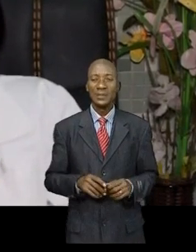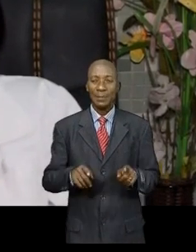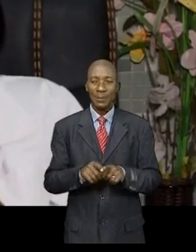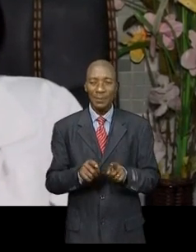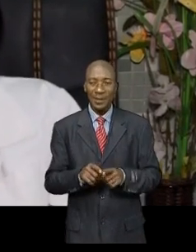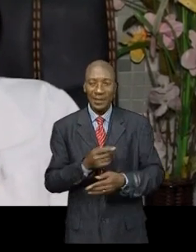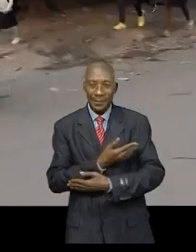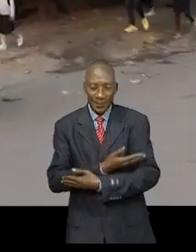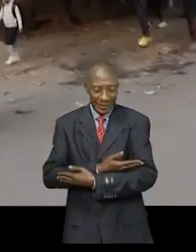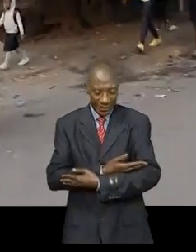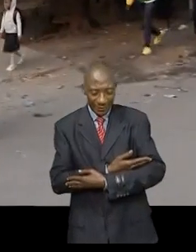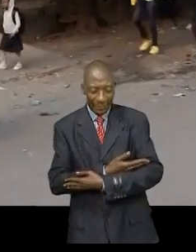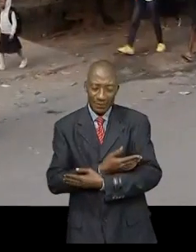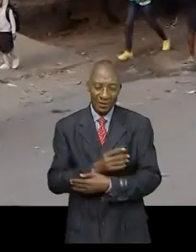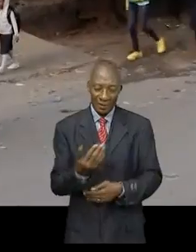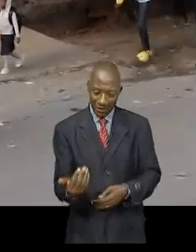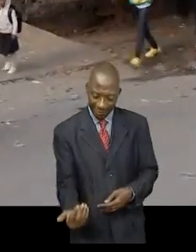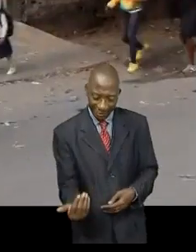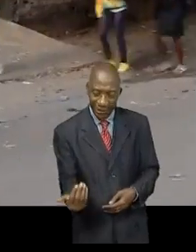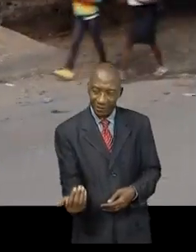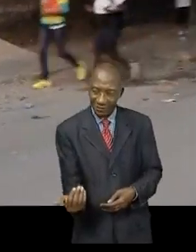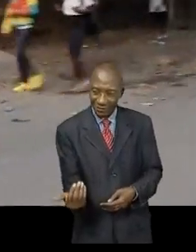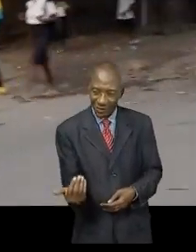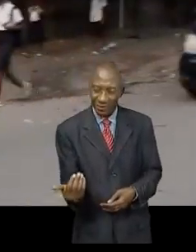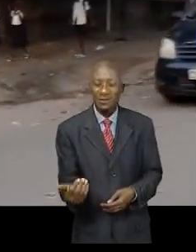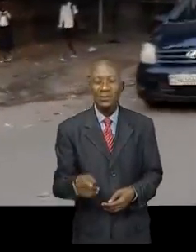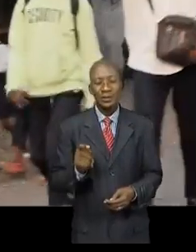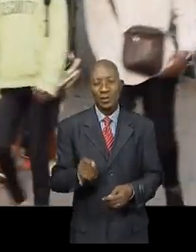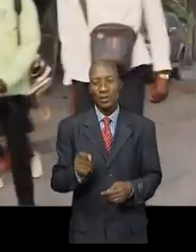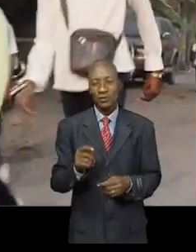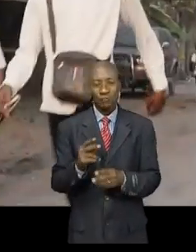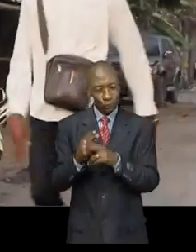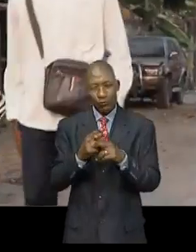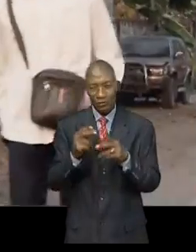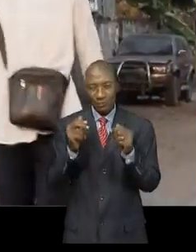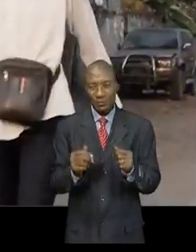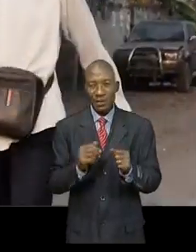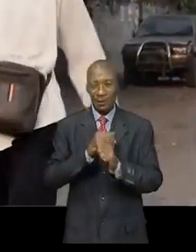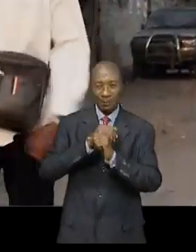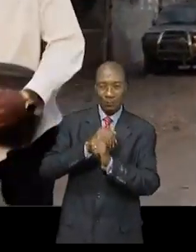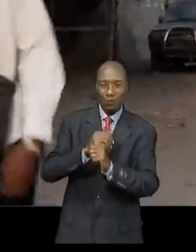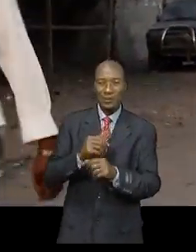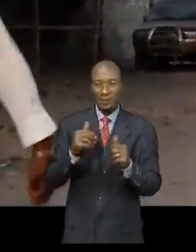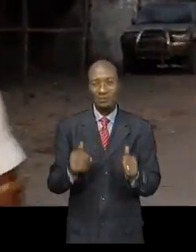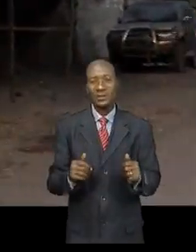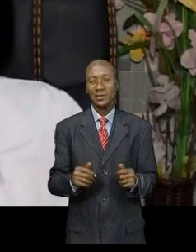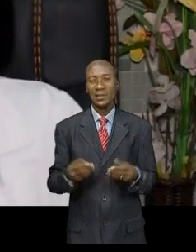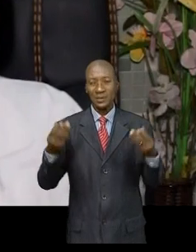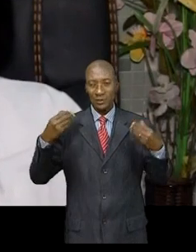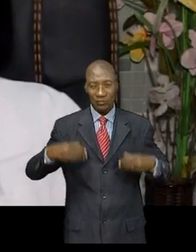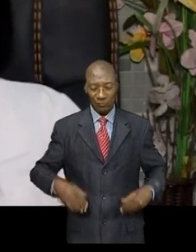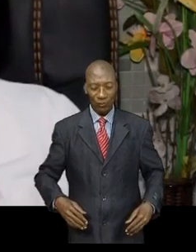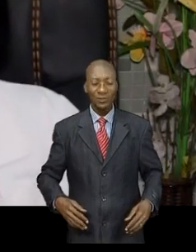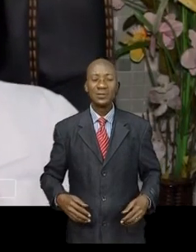porter des gants, voire même des petits bonnets sur la tête pour éviter que ces enfants n'attrapent le froid. Éviter